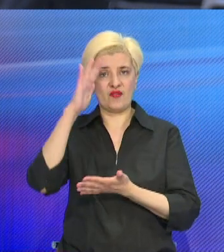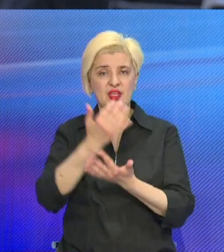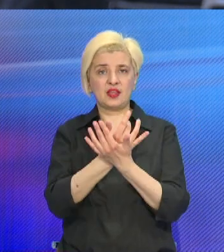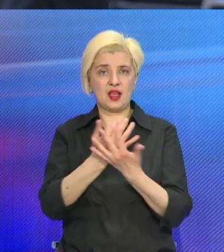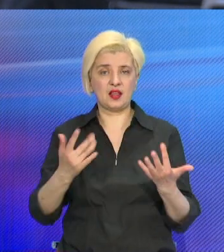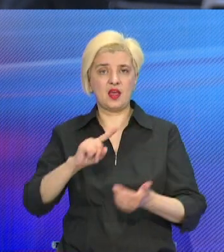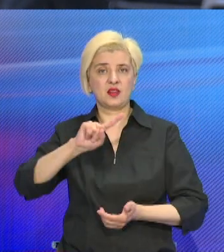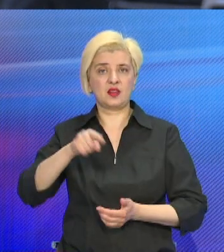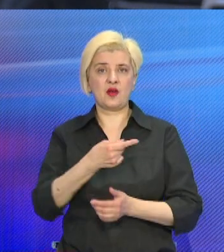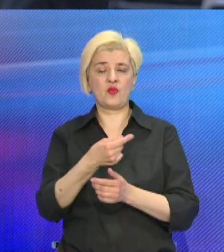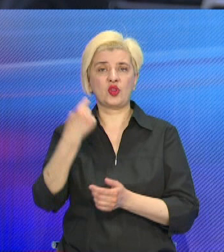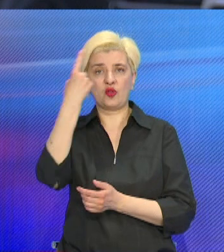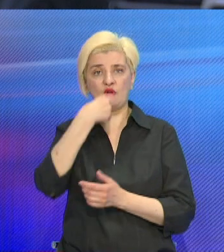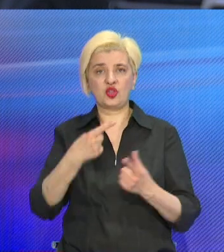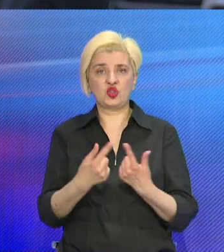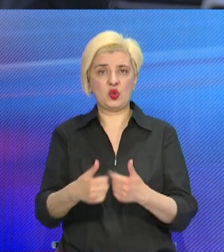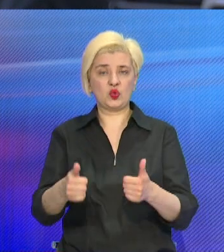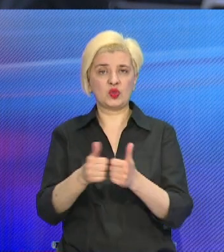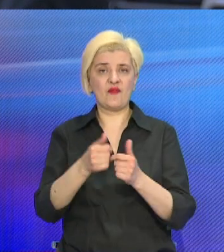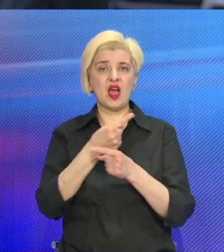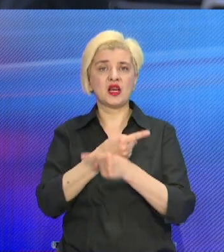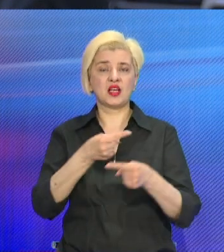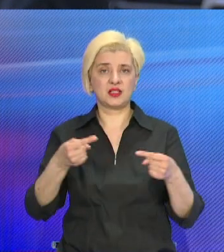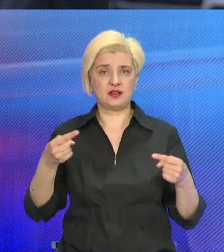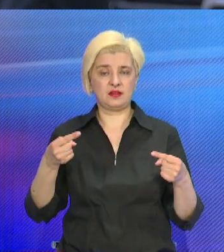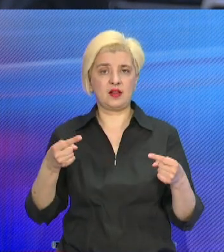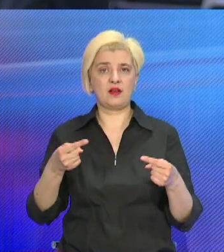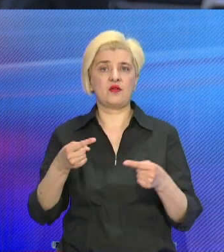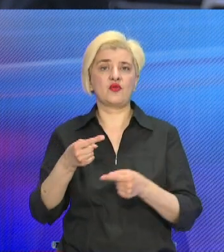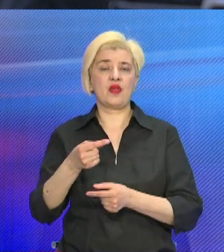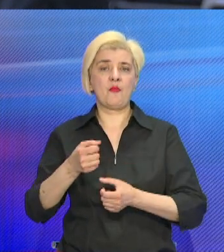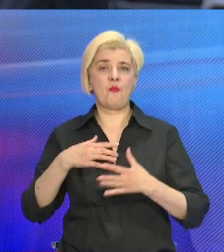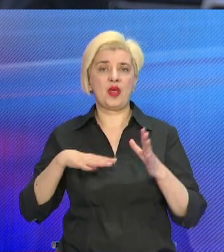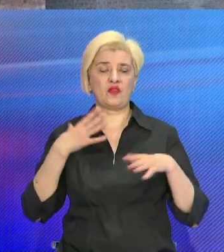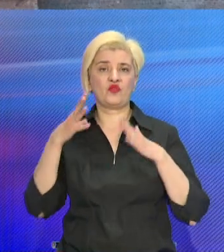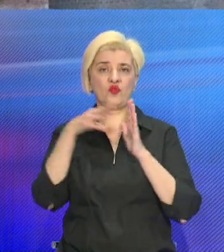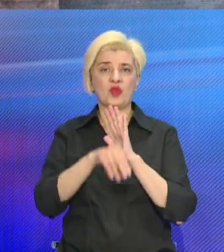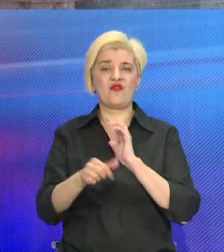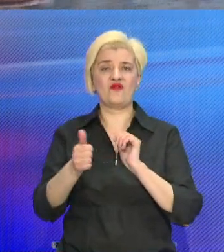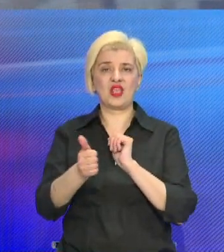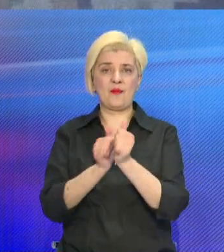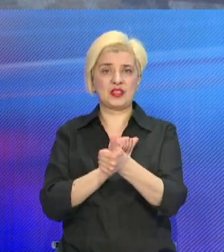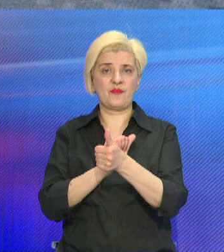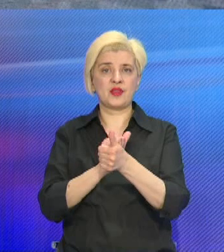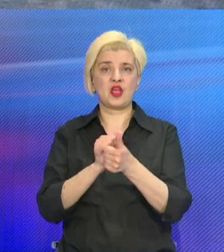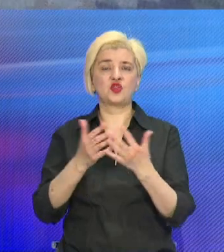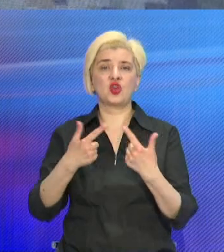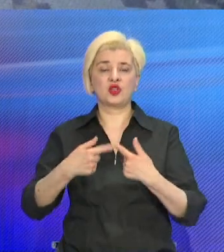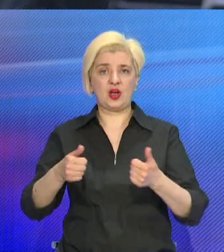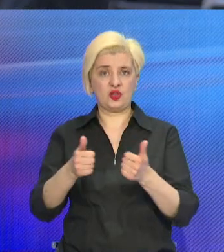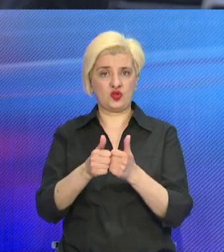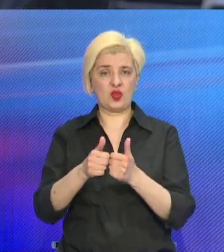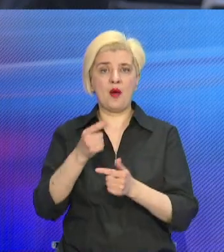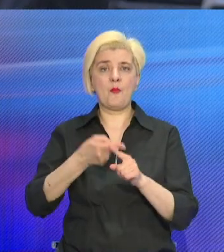Требует отличного состава разносторонней подготовки, в том числе взаимозаменяемости расчета. Поэтому ребятам, которые сегодня